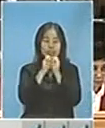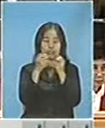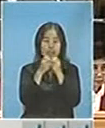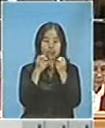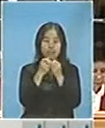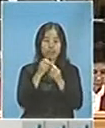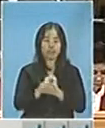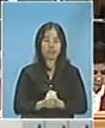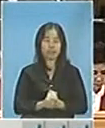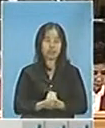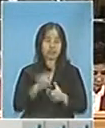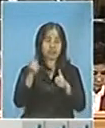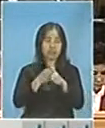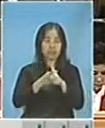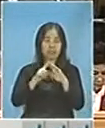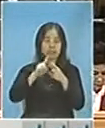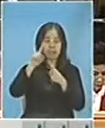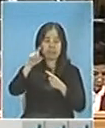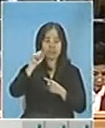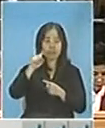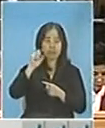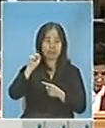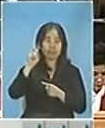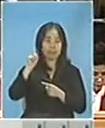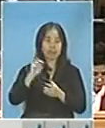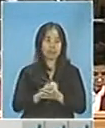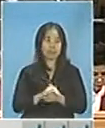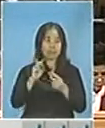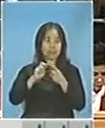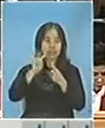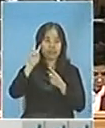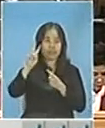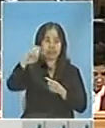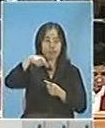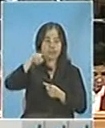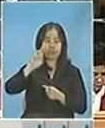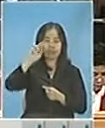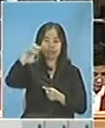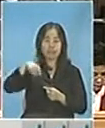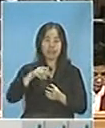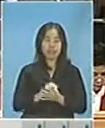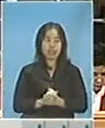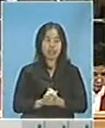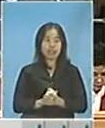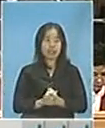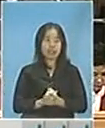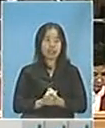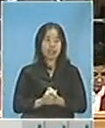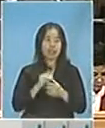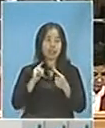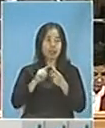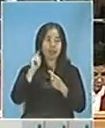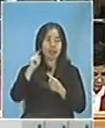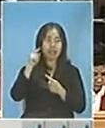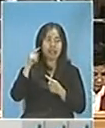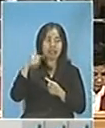พ.ศ. 1. นางสาวสรรสนีนาพงศ์ 2. นายพีรพันธ์ภารุสุข 3. ศาสดาจารย์บว